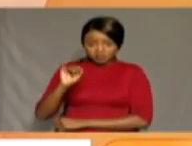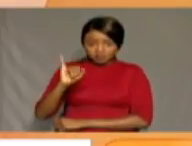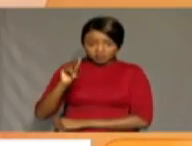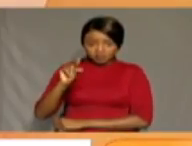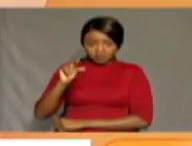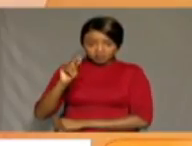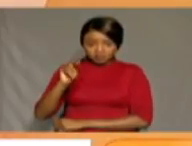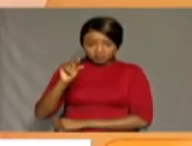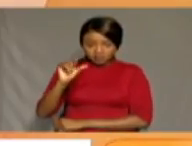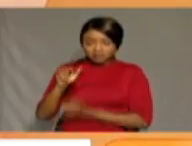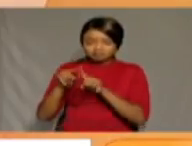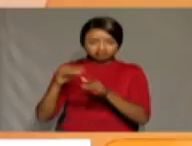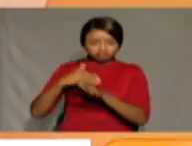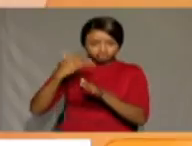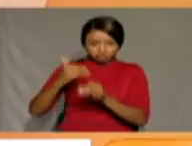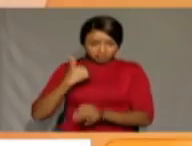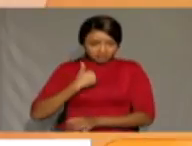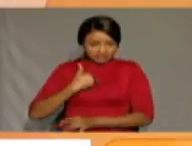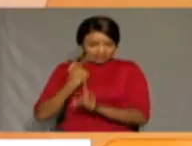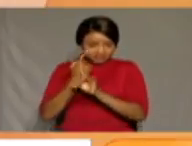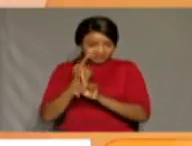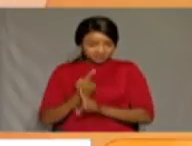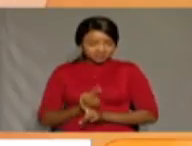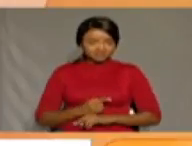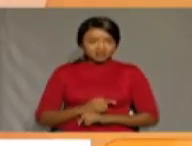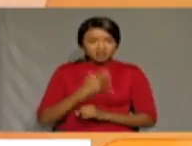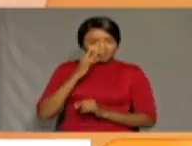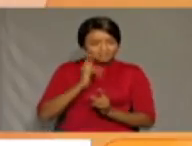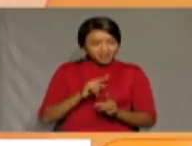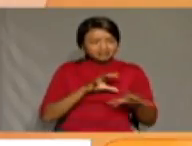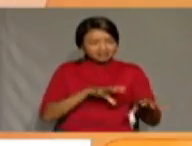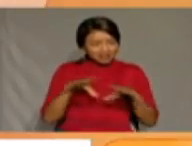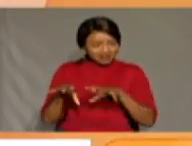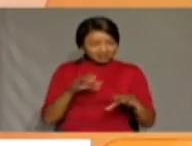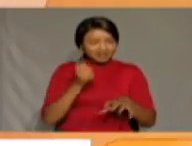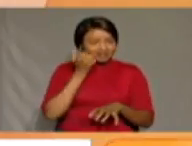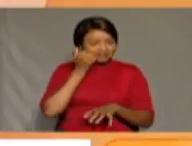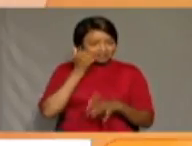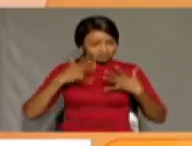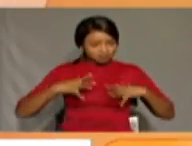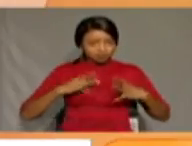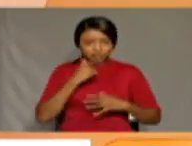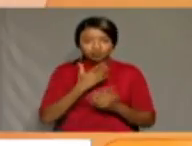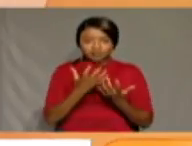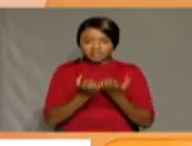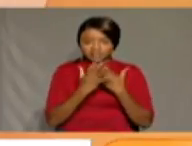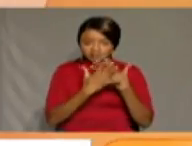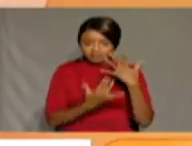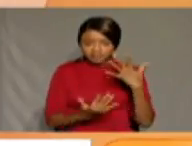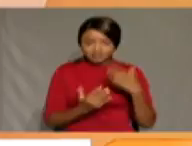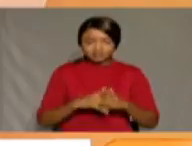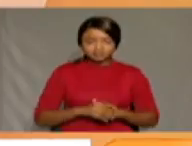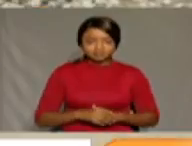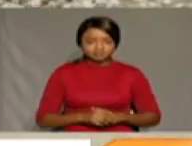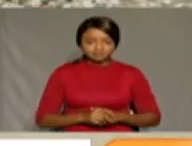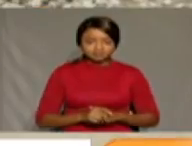upasuaji. Wasiwasi Sasa, Ukiwa, Bayana, haswa kwa wagonjwa wenye mahitaji ya kuongezewa damu kwa dharura.